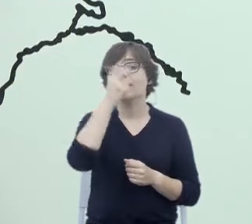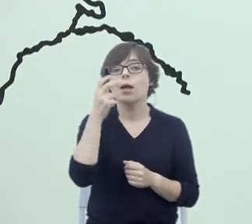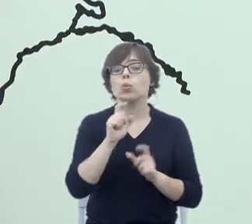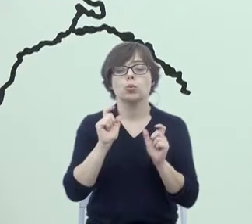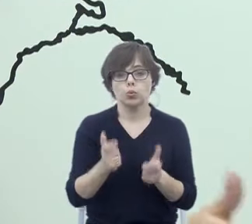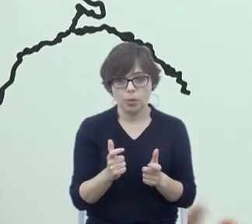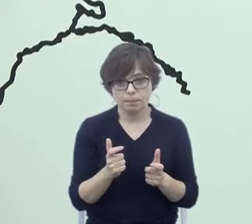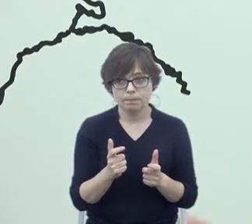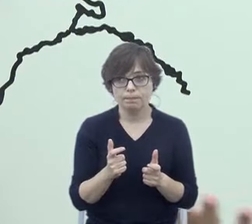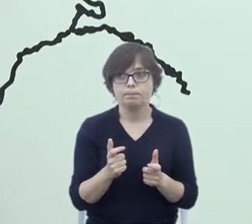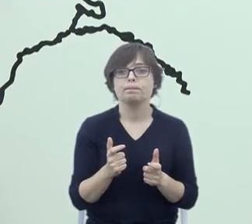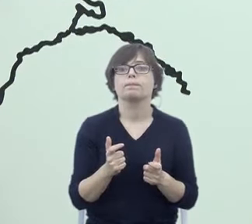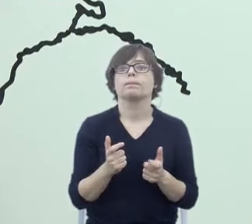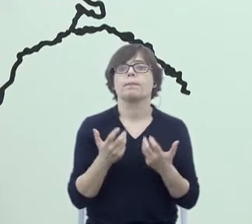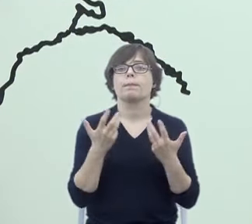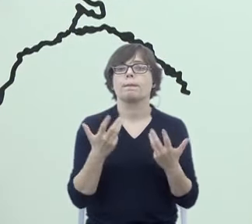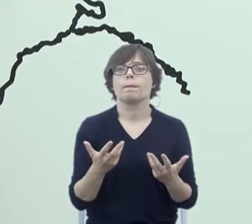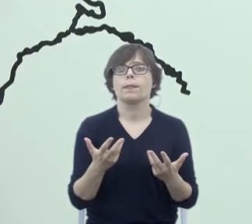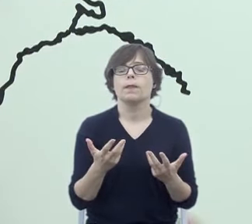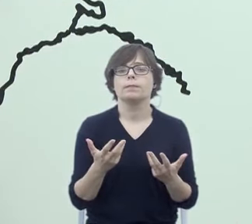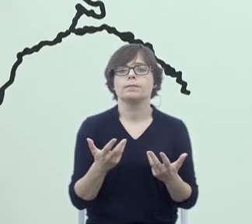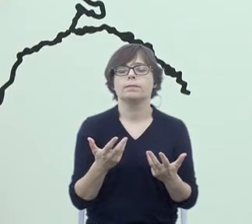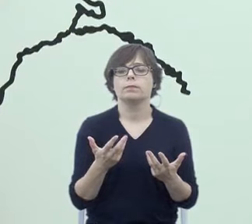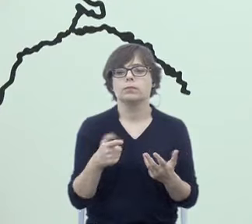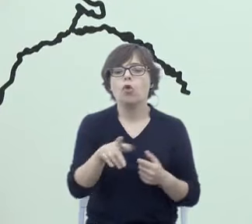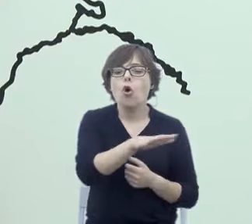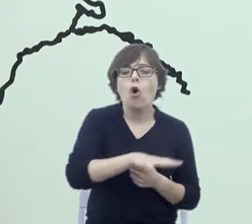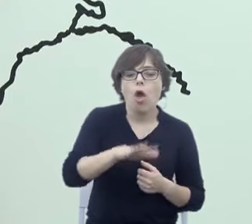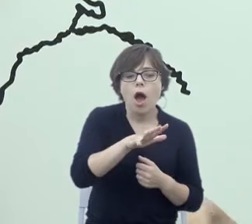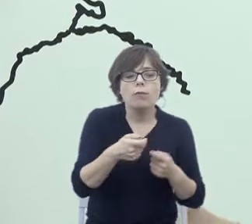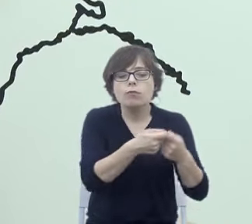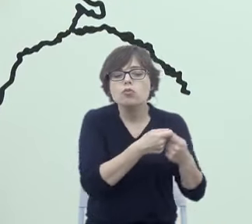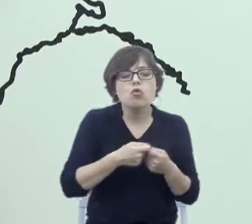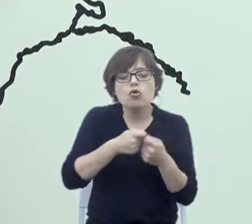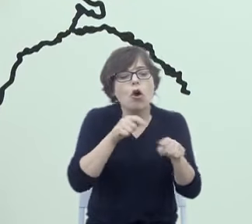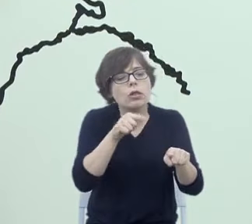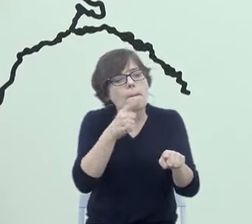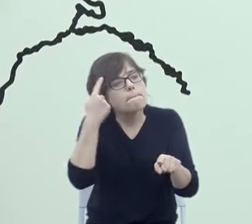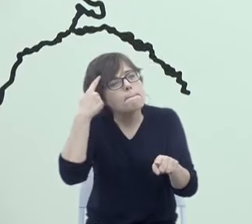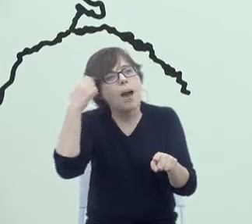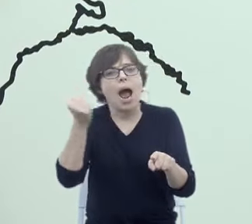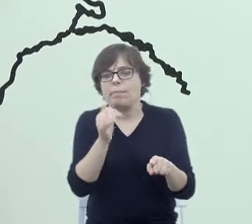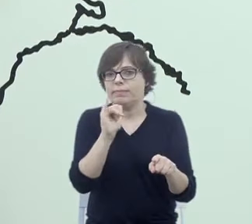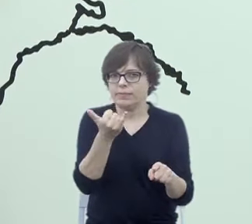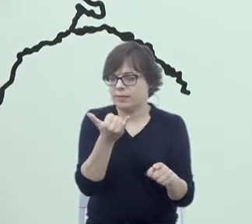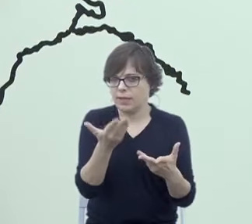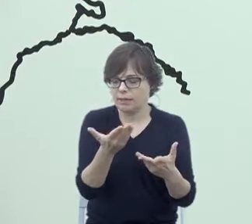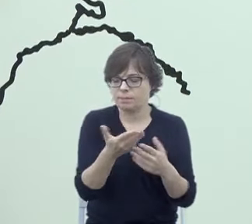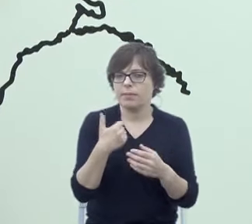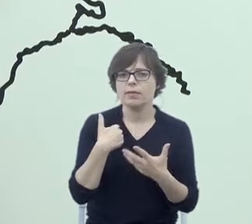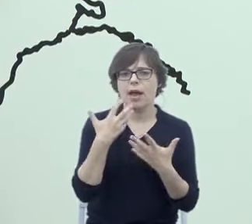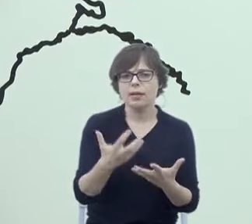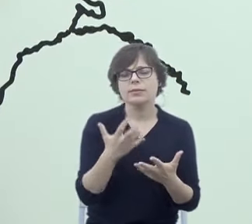to, wokół czego wspólnota lokalna buduje swoją pamięć. Ja bym teraz tak bardzo szybciutko tylko chciała powiedzieć, tak zwrócić na